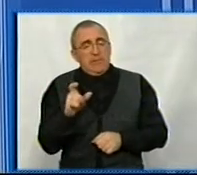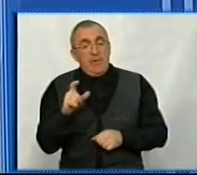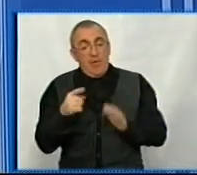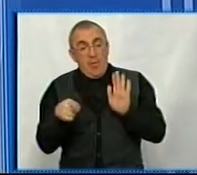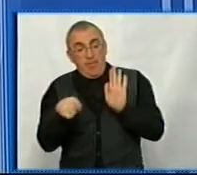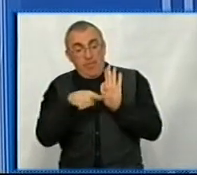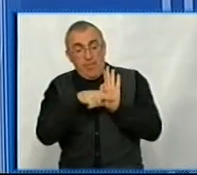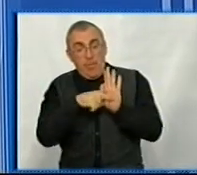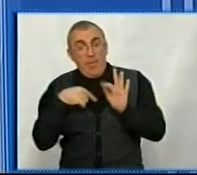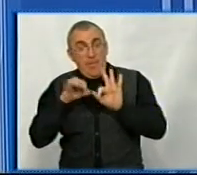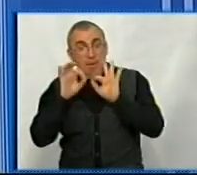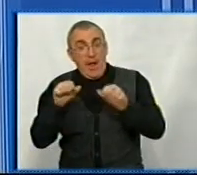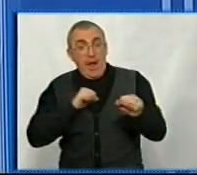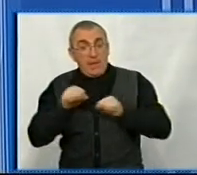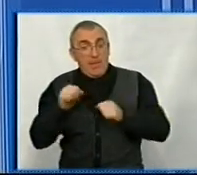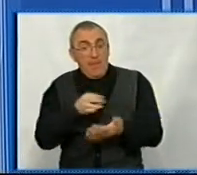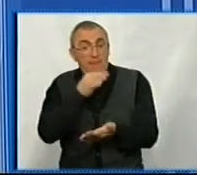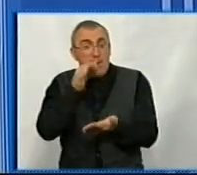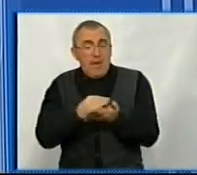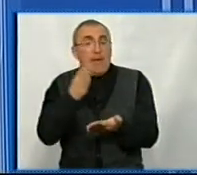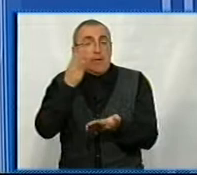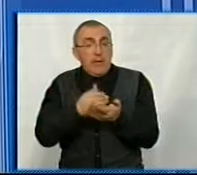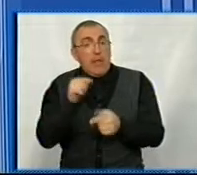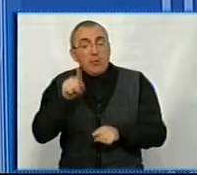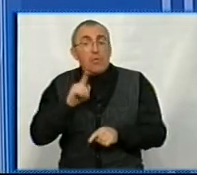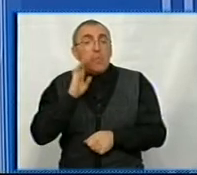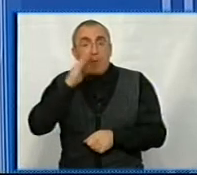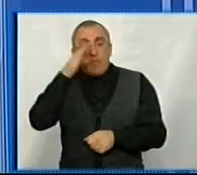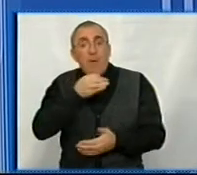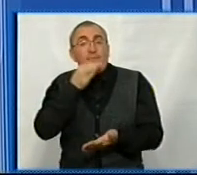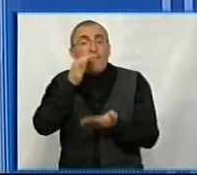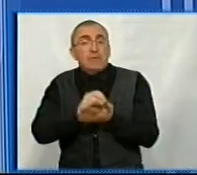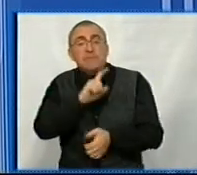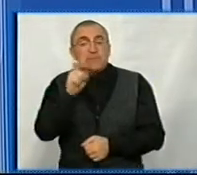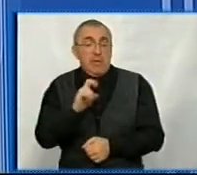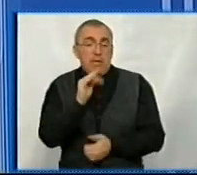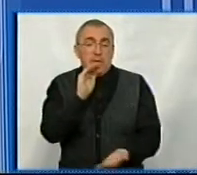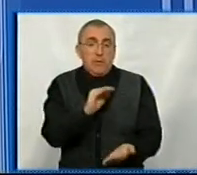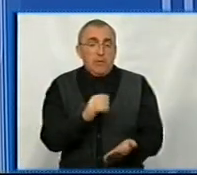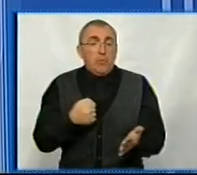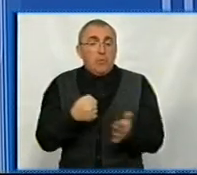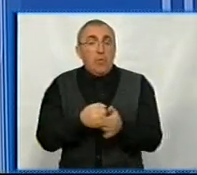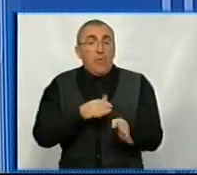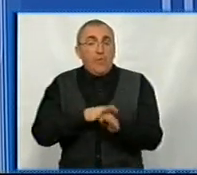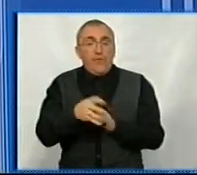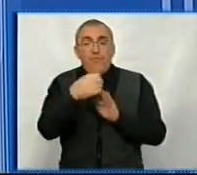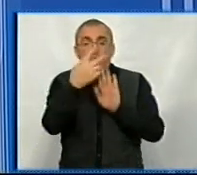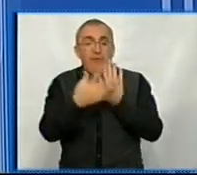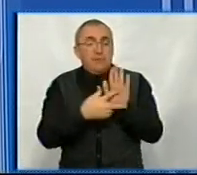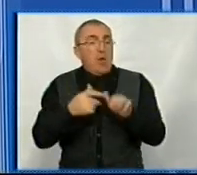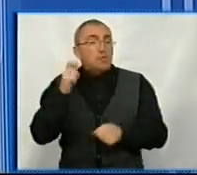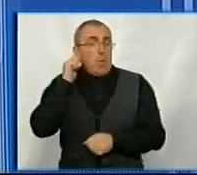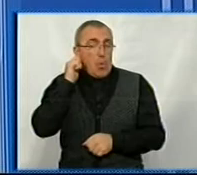пунктів, коли ми розповідаємо про адміністративну відповідальність, є те, що батьки несуть відповідальність за дитину до виповнення нею 18